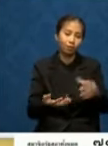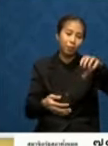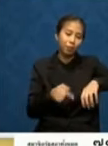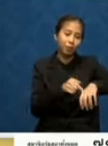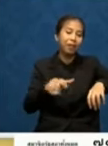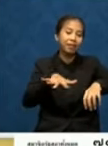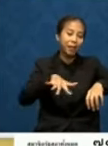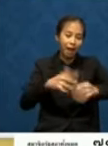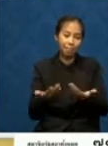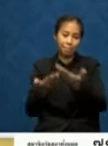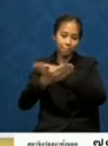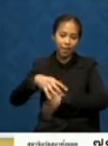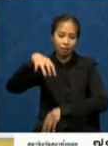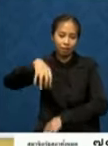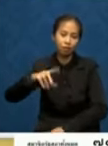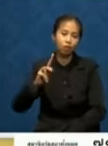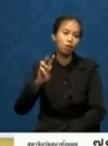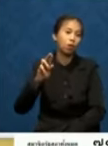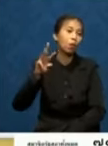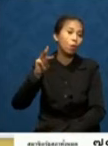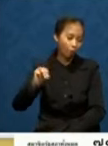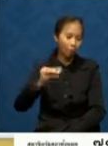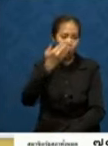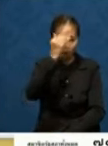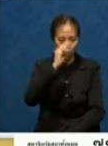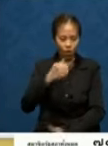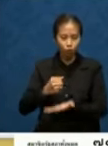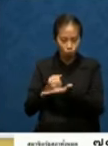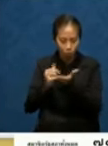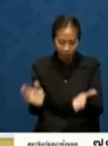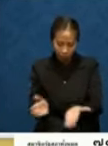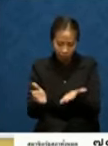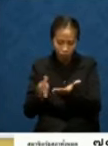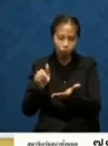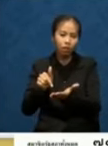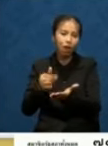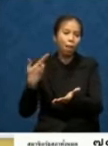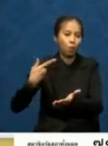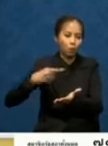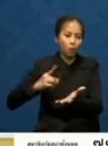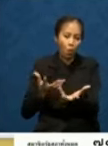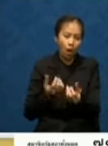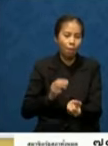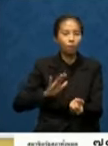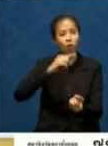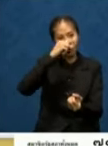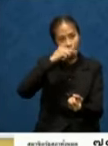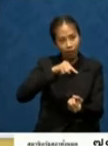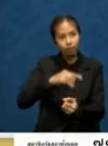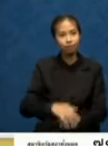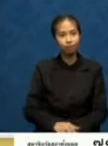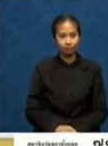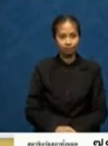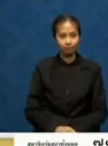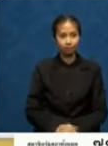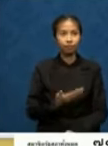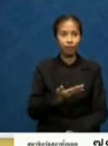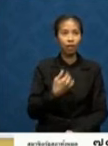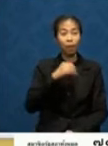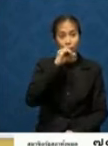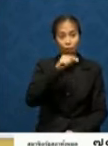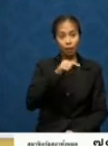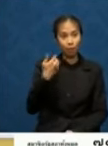ลประโยชน์ของไทยได้อย่างต่อเนื่องท่านนายกรัฐมนตรีได้ให้สัมภาษณ์ว่าจะไปเดินทางเยือ